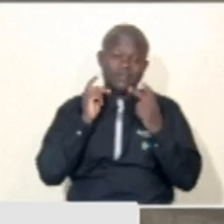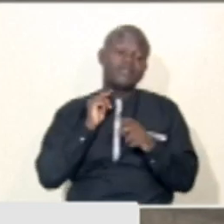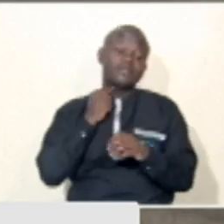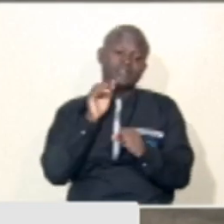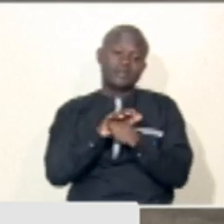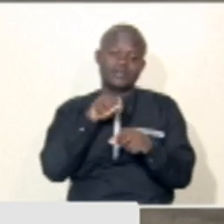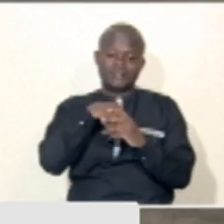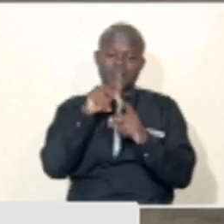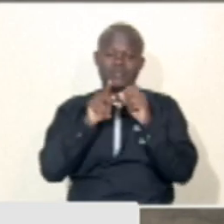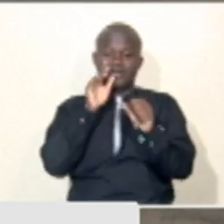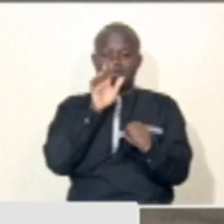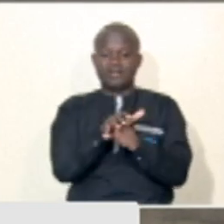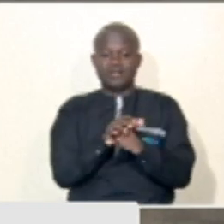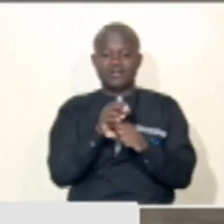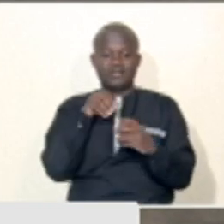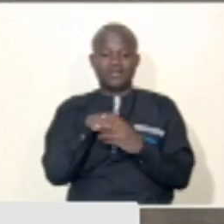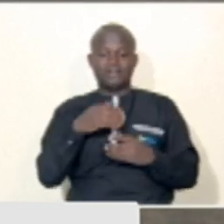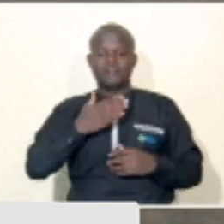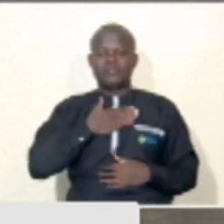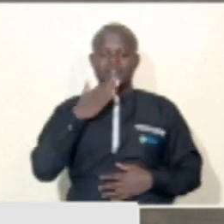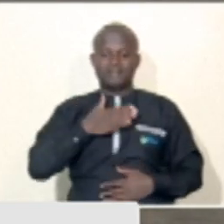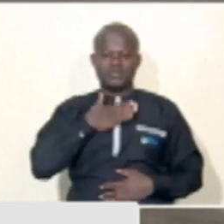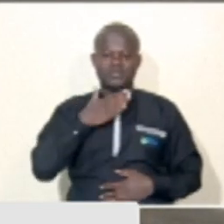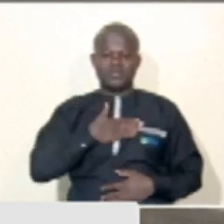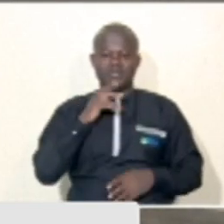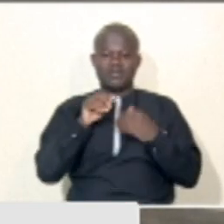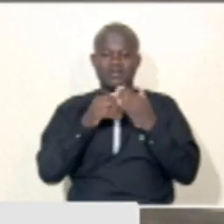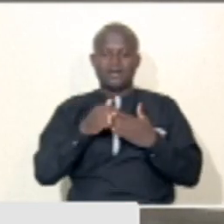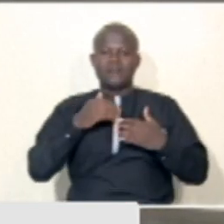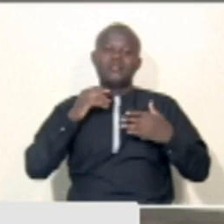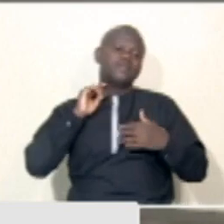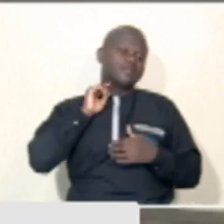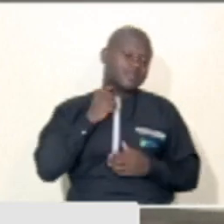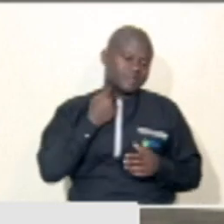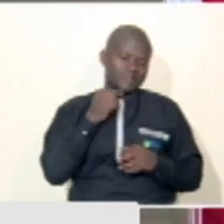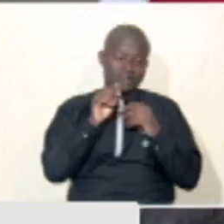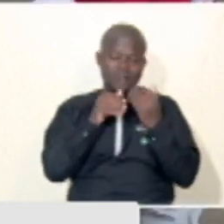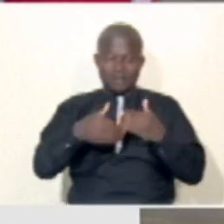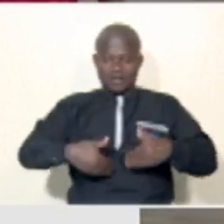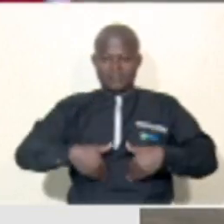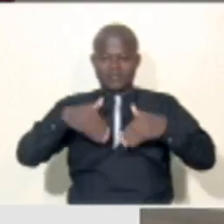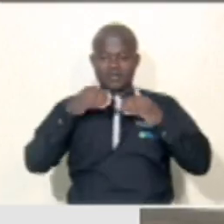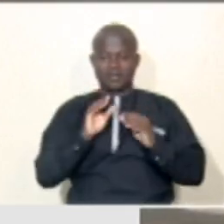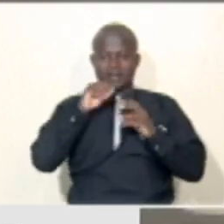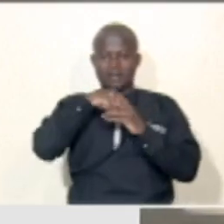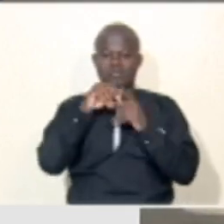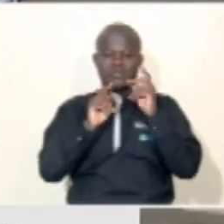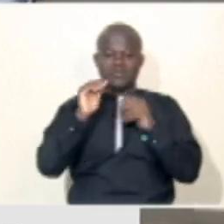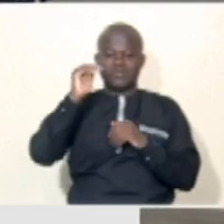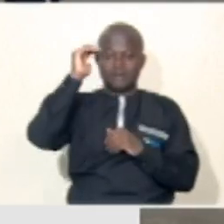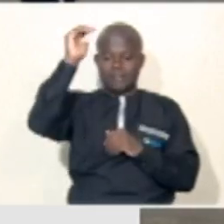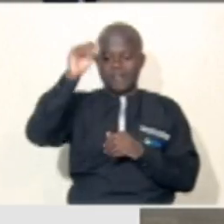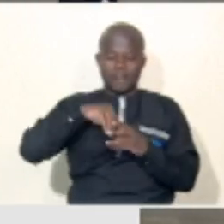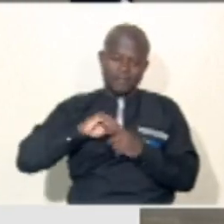irimo abantu benshi, irimo abantu bahimbaye, abantu baryohewe, abantu batoye, harimo n'abantu bakuze,